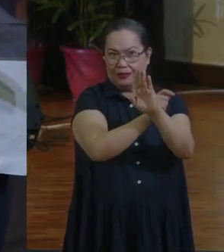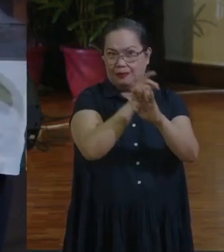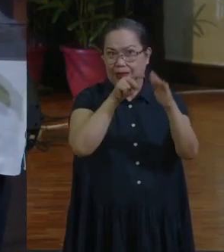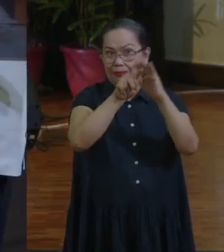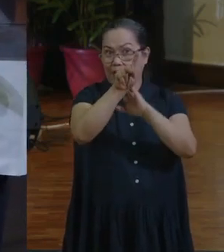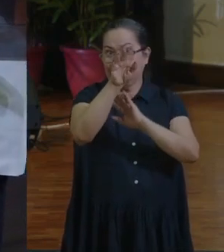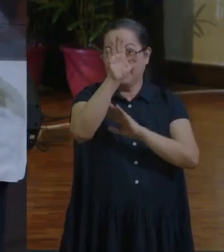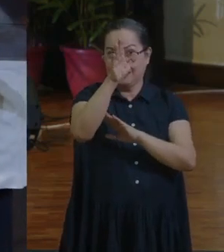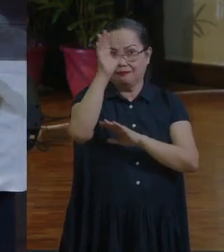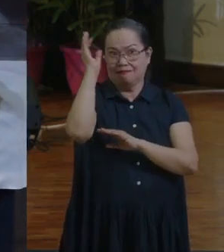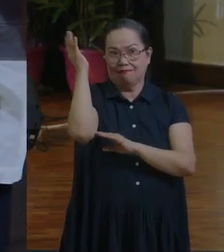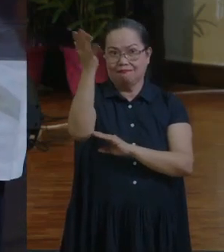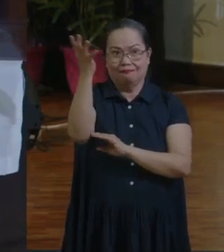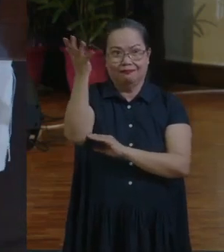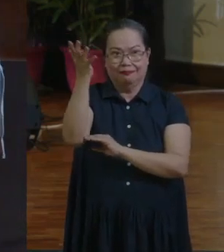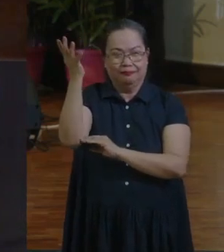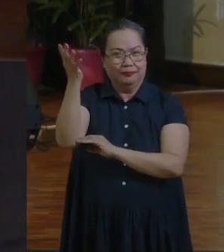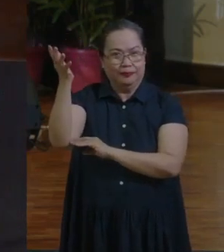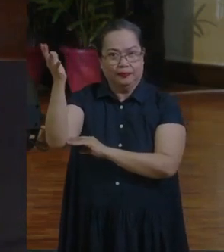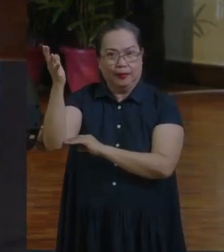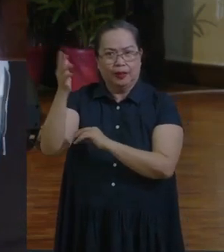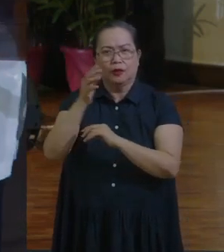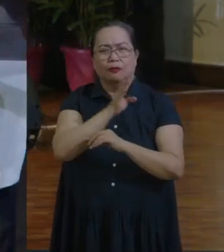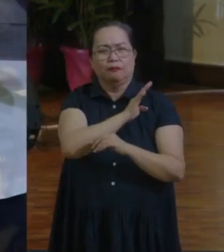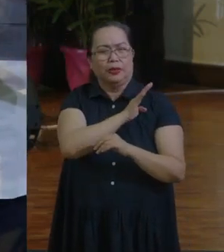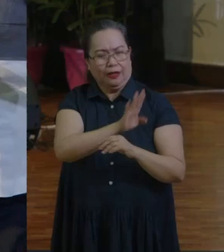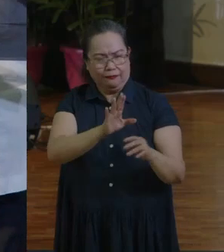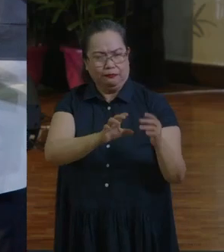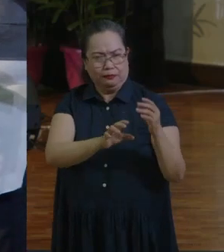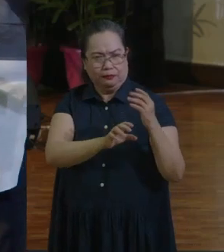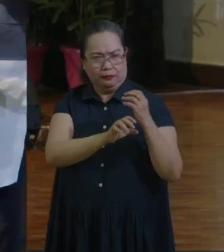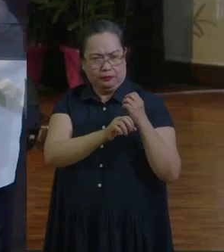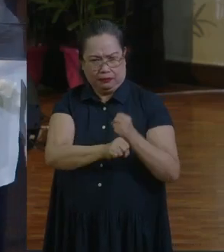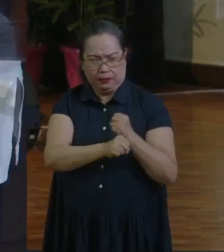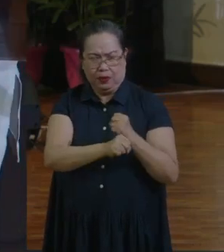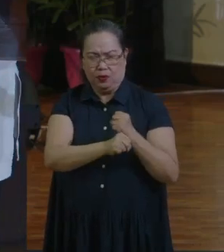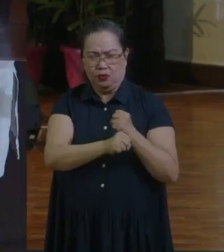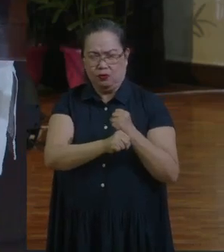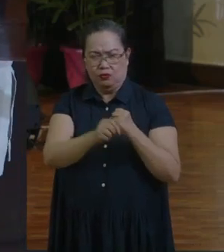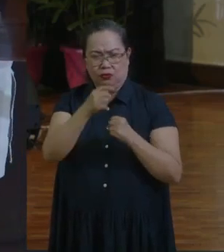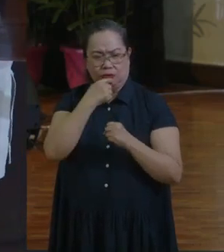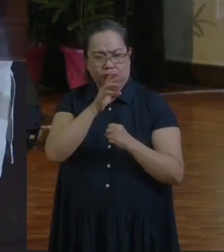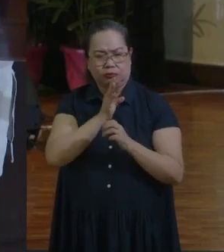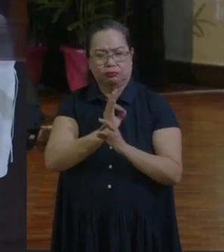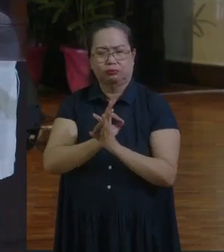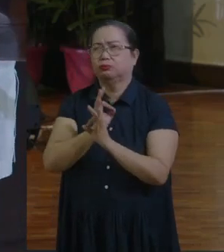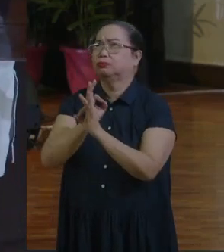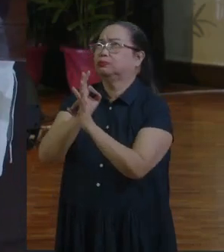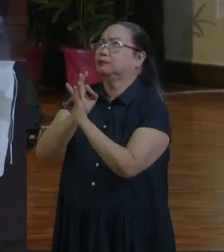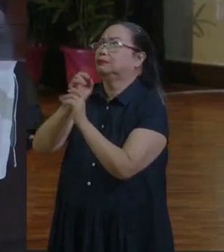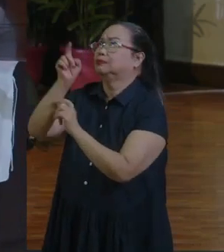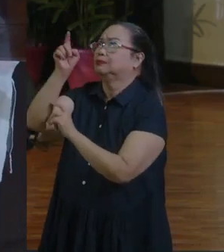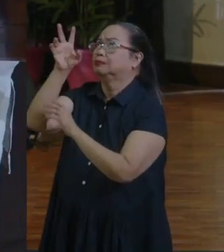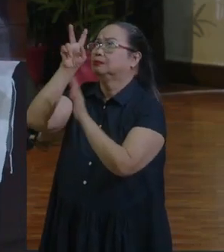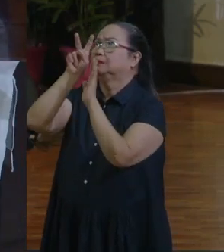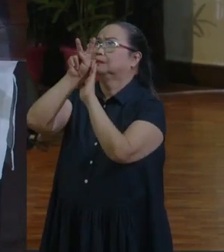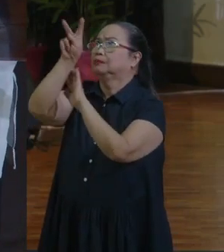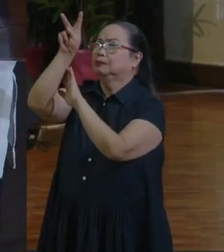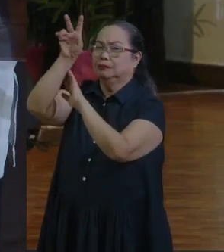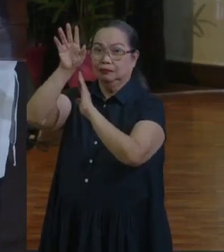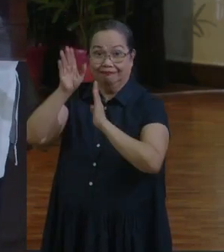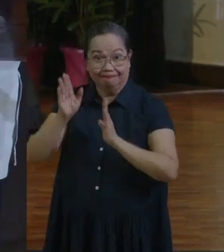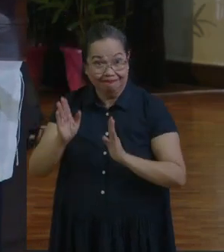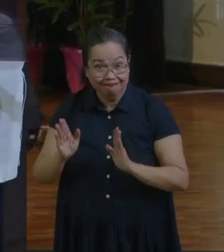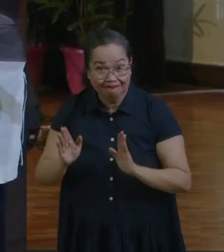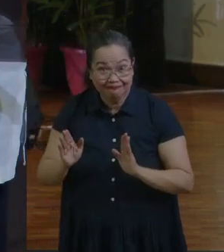prophet. At matapang, at matibay, at matapat na propeta.